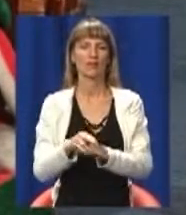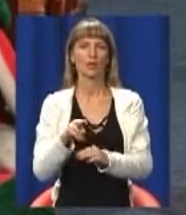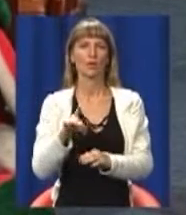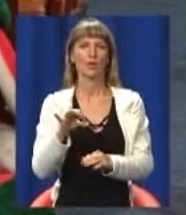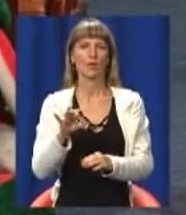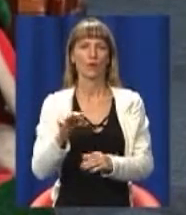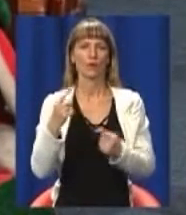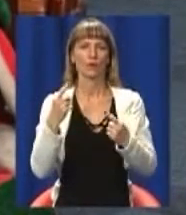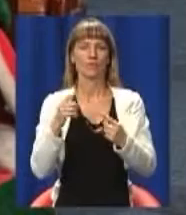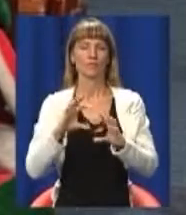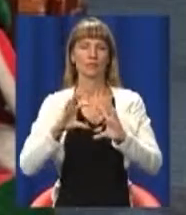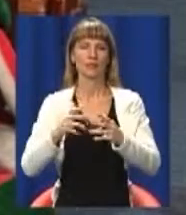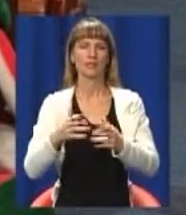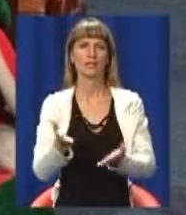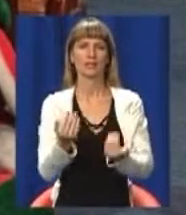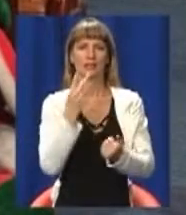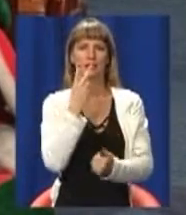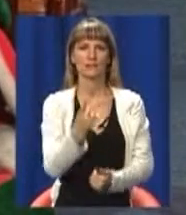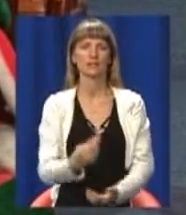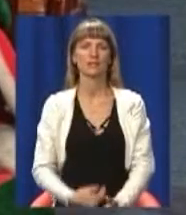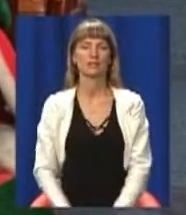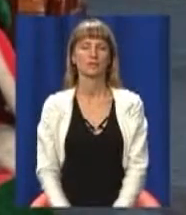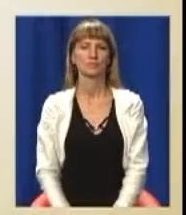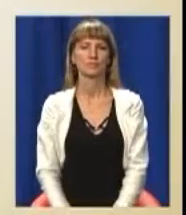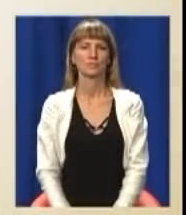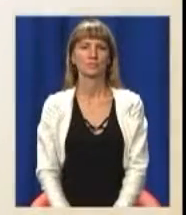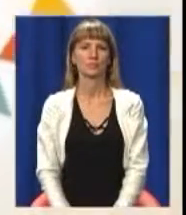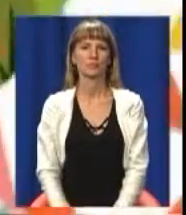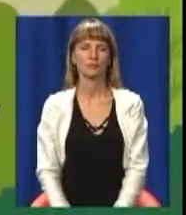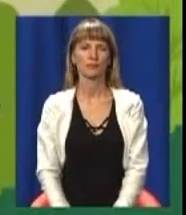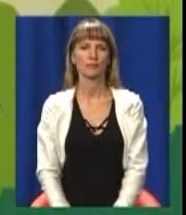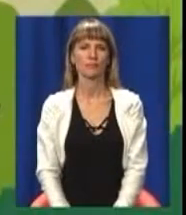про Всесвіт. Давайте дивитися.